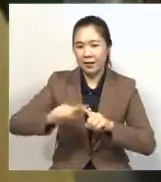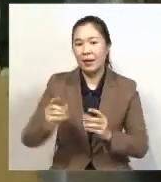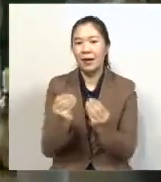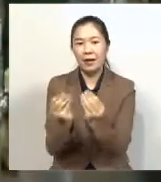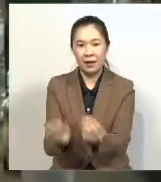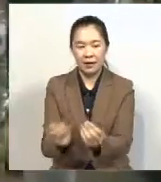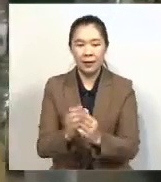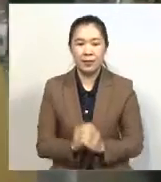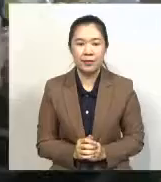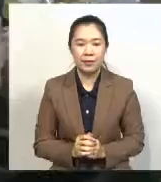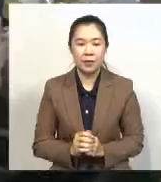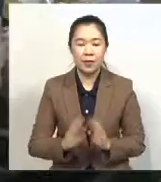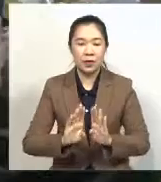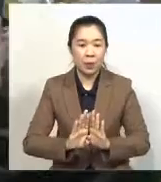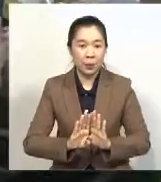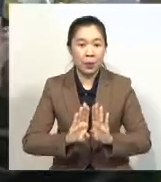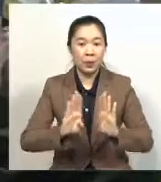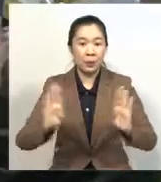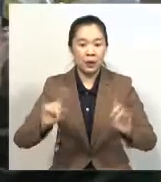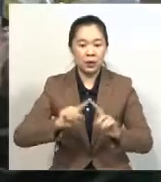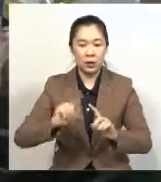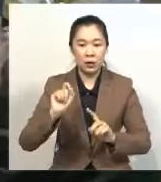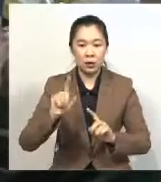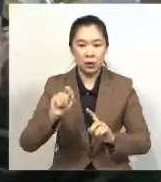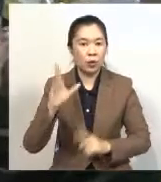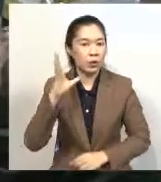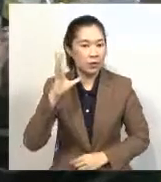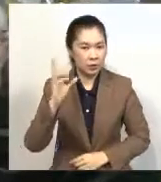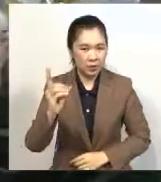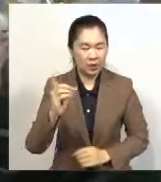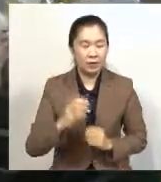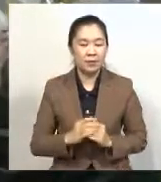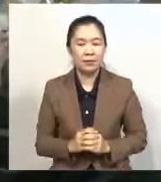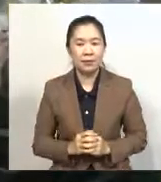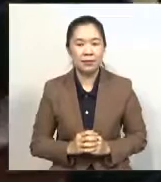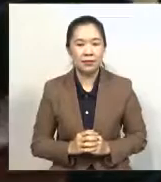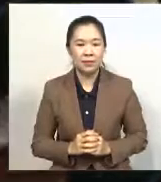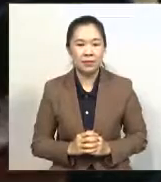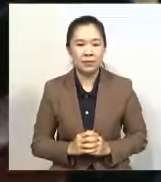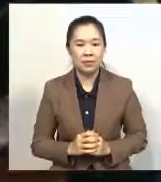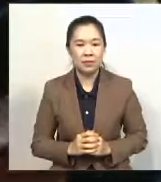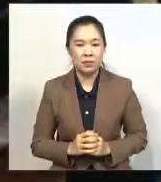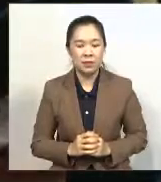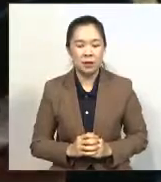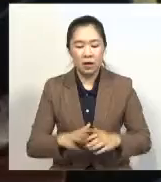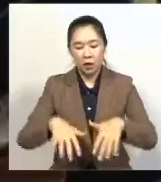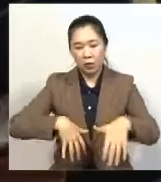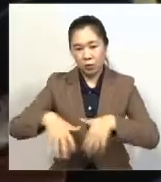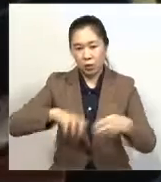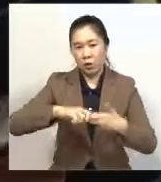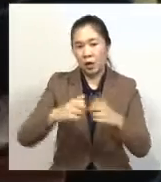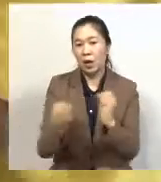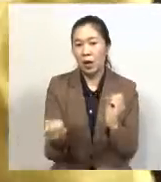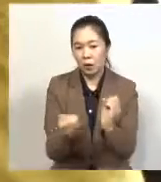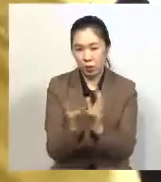งครัวพระราชทานก็จะเปิดจนถึงวันศุกร์คือวันพรุ่งนี้นะคะซึ่งหากมีผู้ได้รับผลกระทบอยู่อีกท